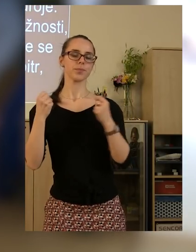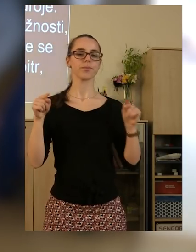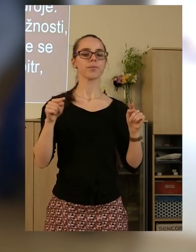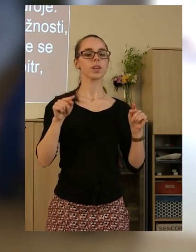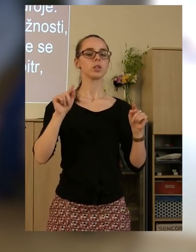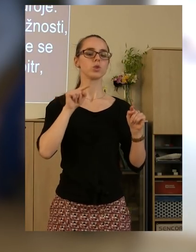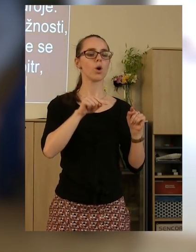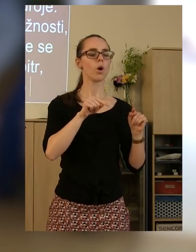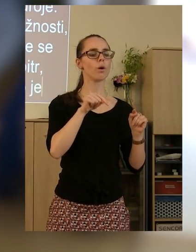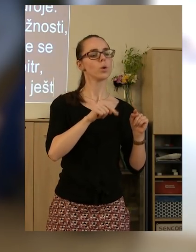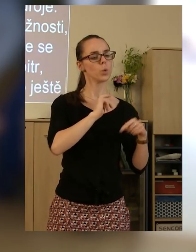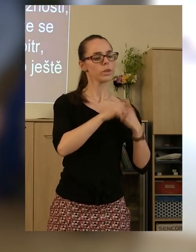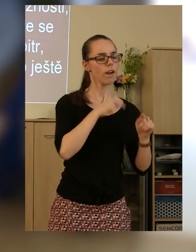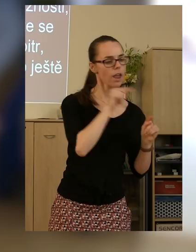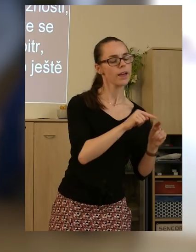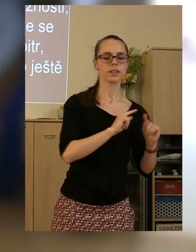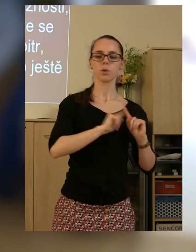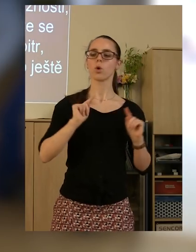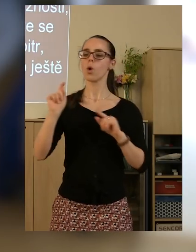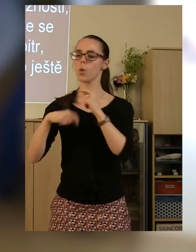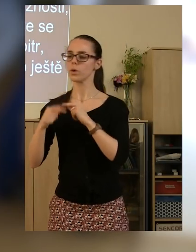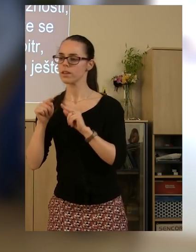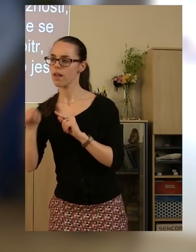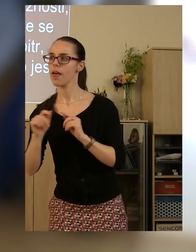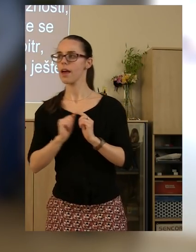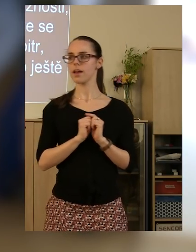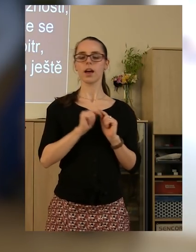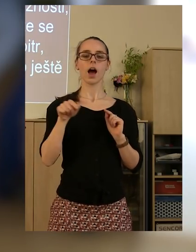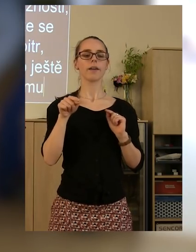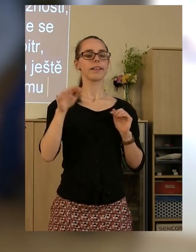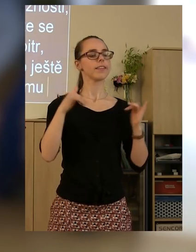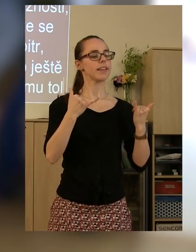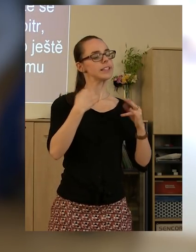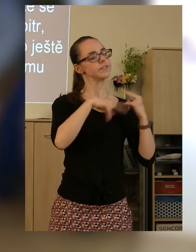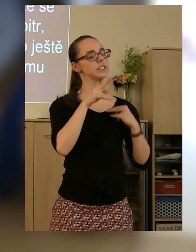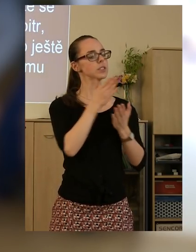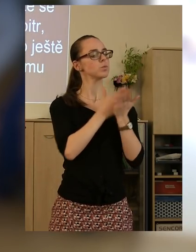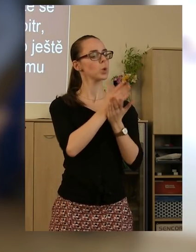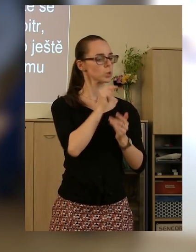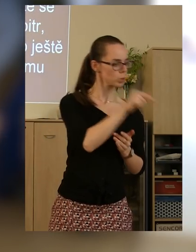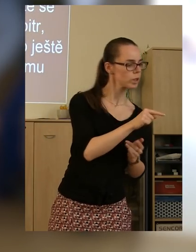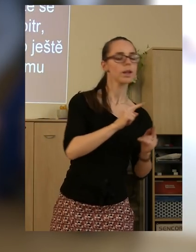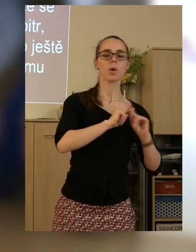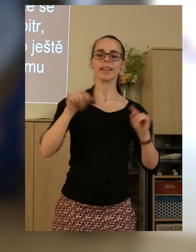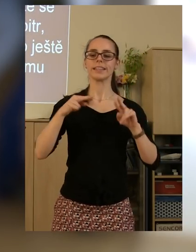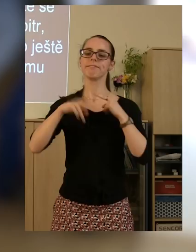jo, tohle už ne, a tohle si vezmu tolik, a tohle si vezmu méně, víc, jo? Protože tady je těla, jako tak